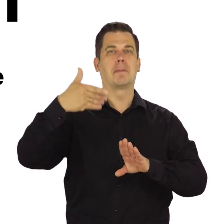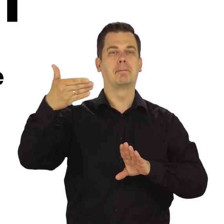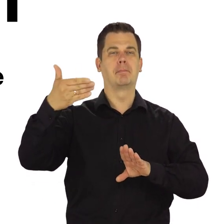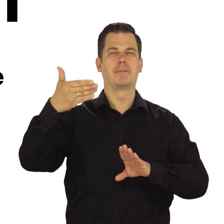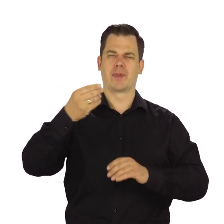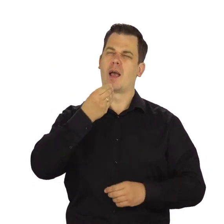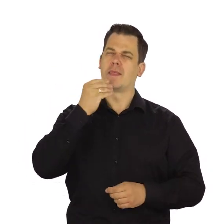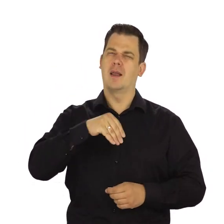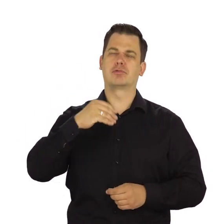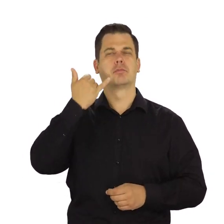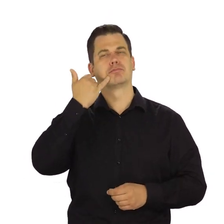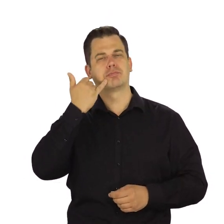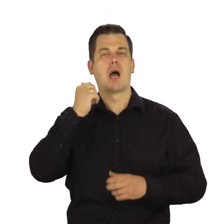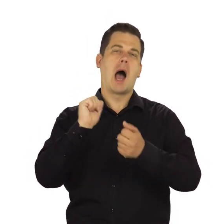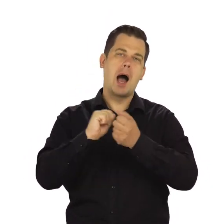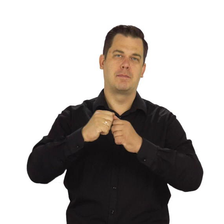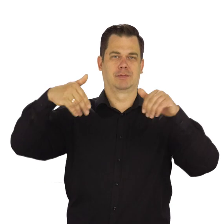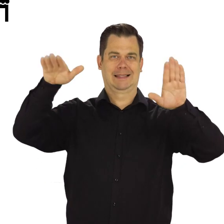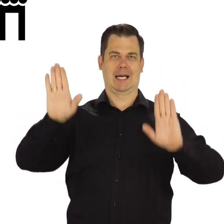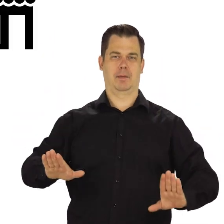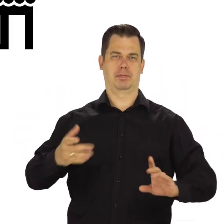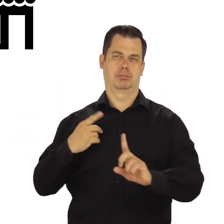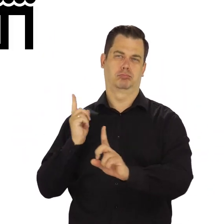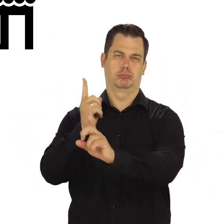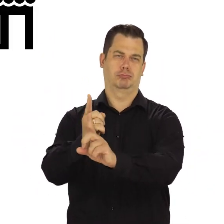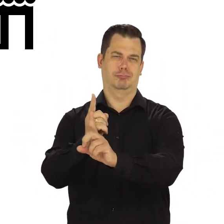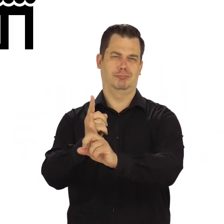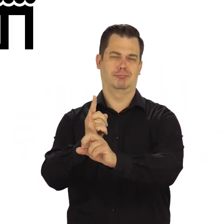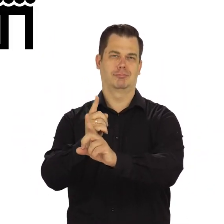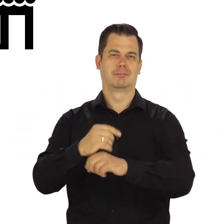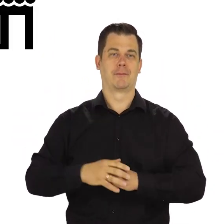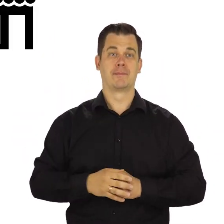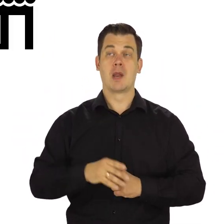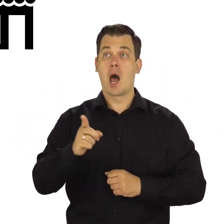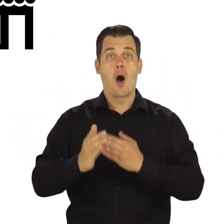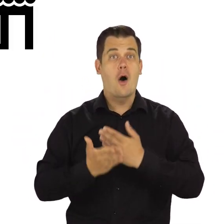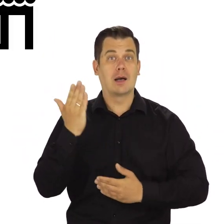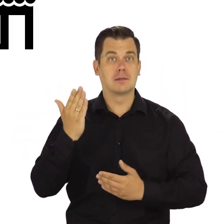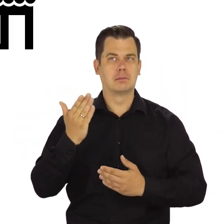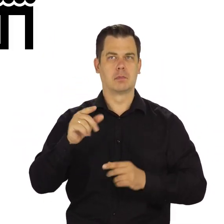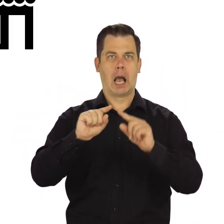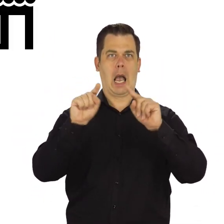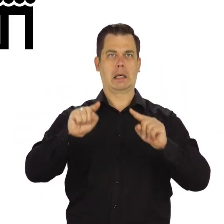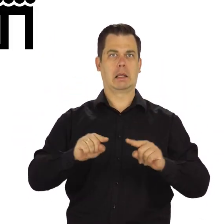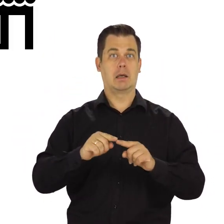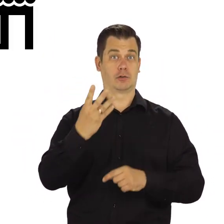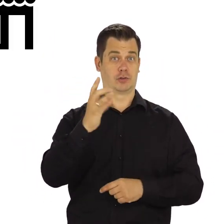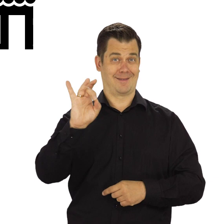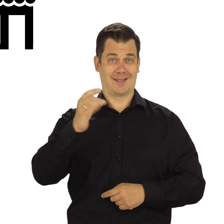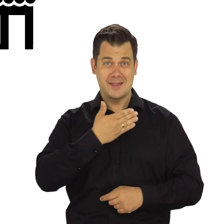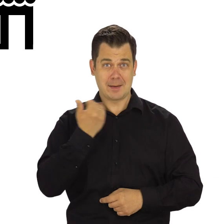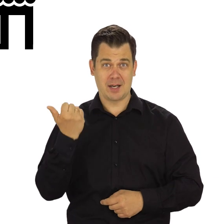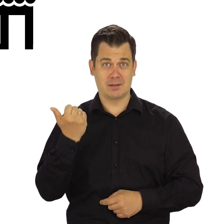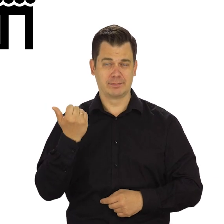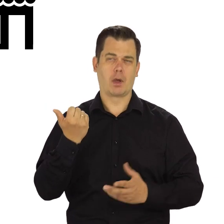A co z kartą SIM? Najlepiej skontaktuj się z obsługą klienta lub udaj się do salonu Orange. Jeśli okaże się, że Twoja